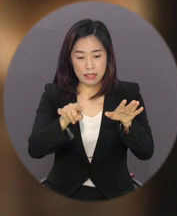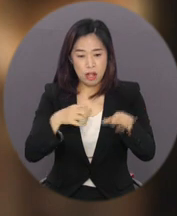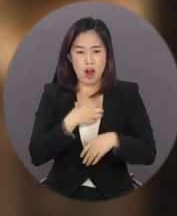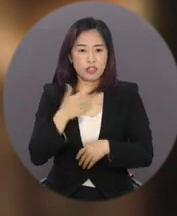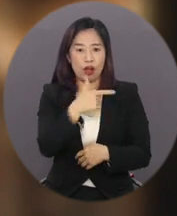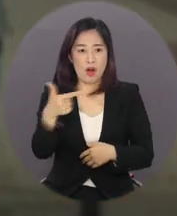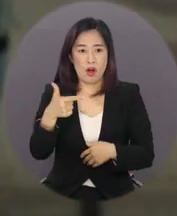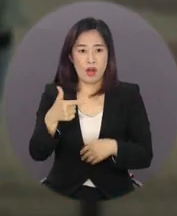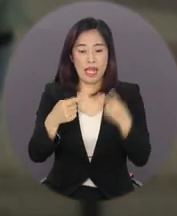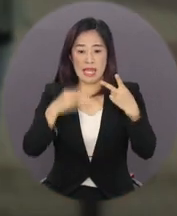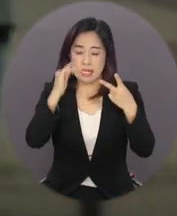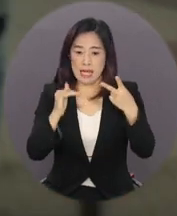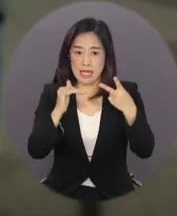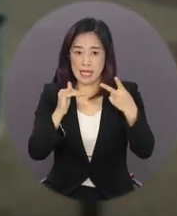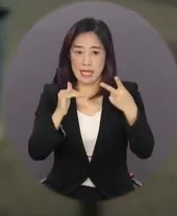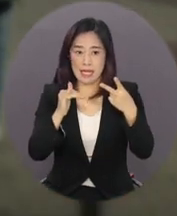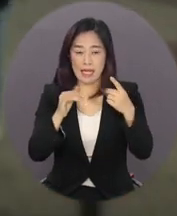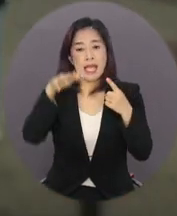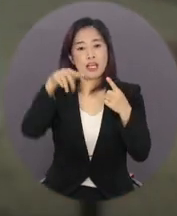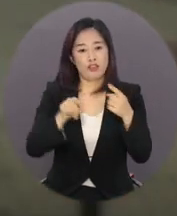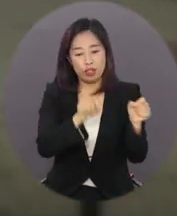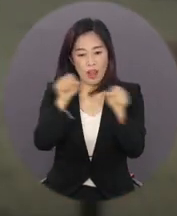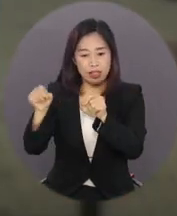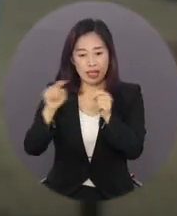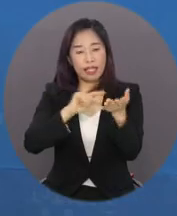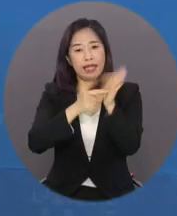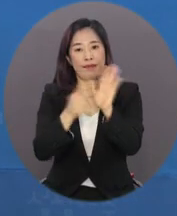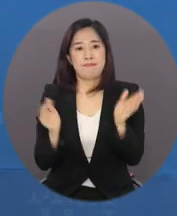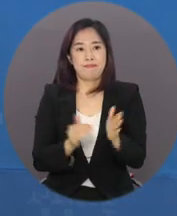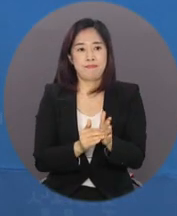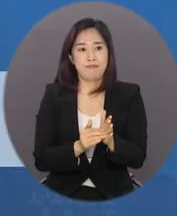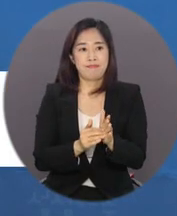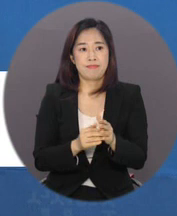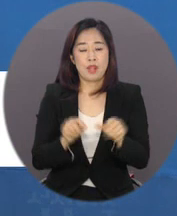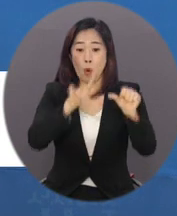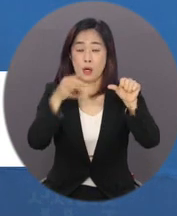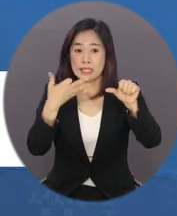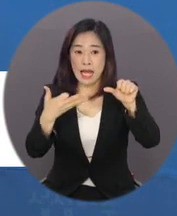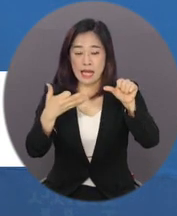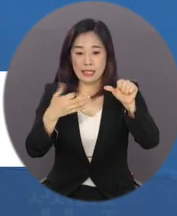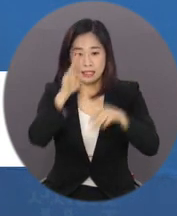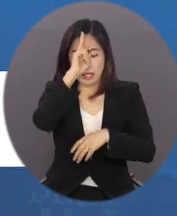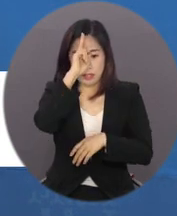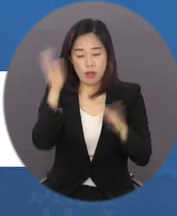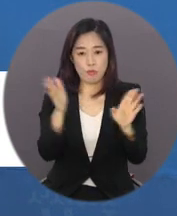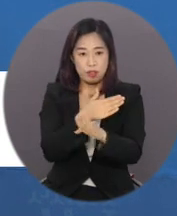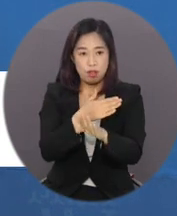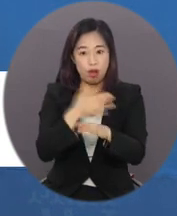사회적 거리두기 2단계에 일주일 추가 연장 방침을 밝혔습니다. 지난 5월 4일 0시부터